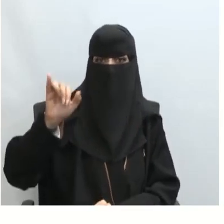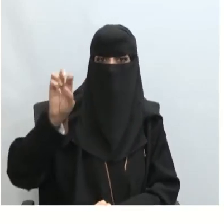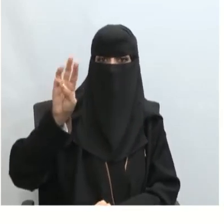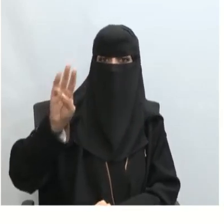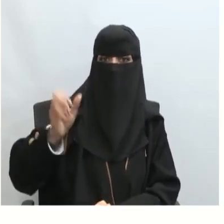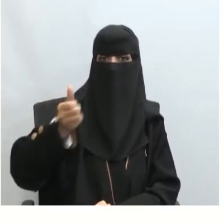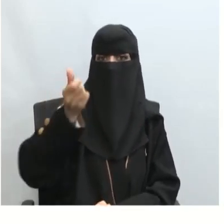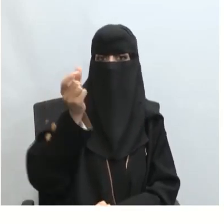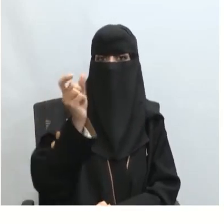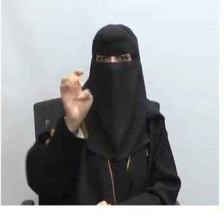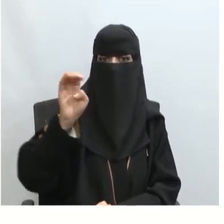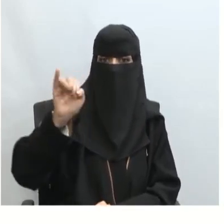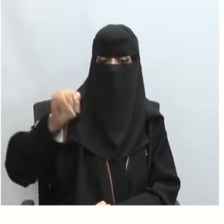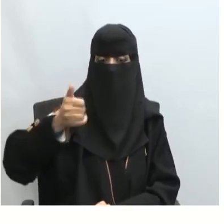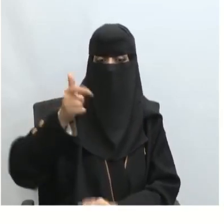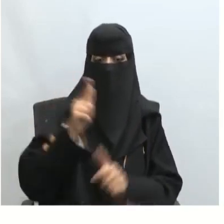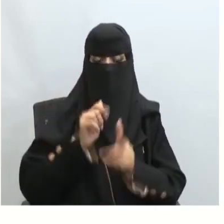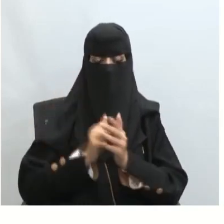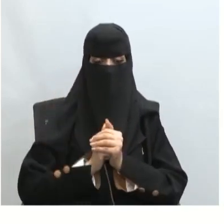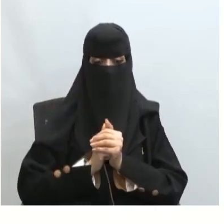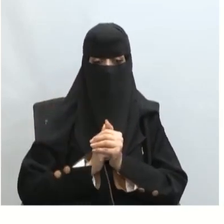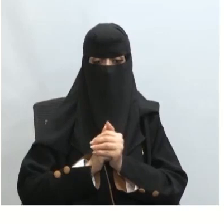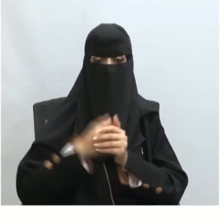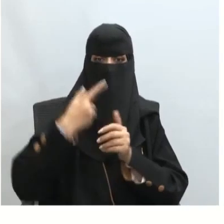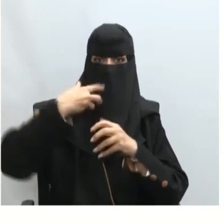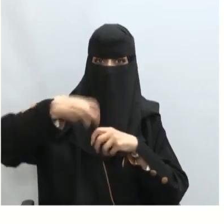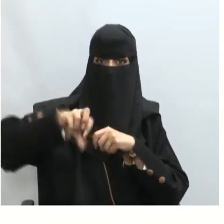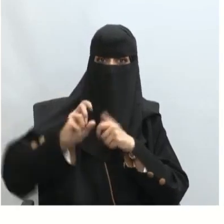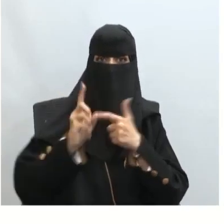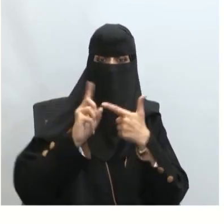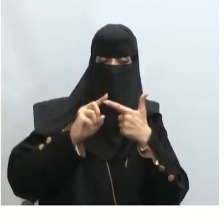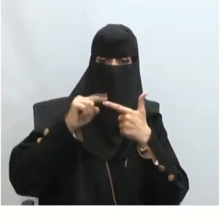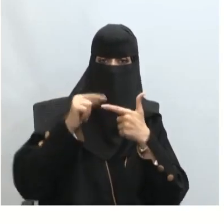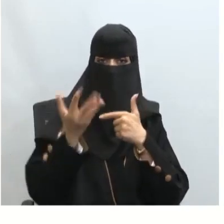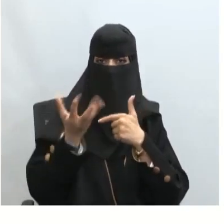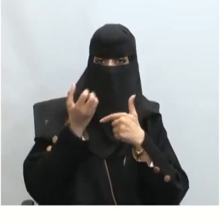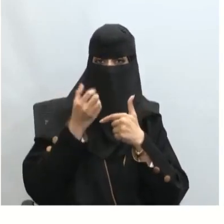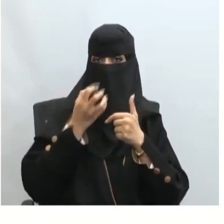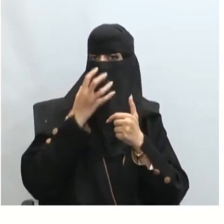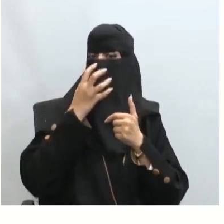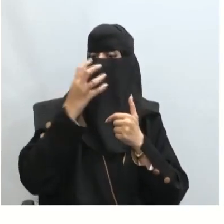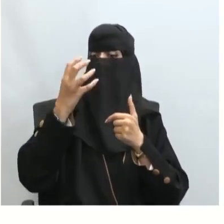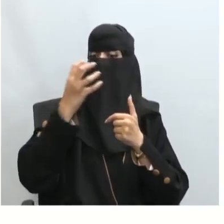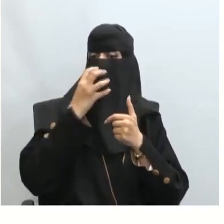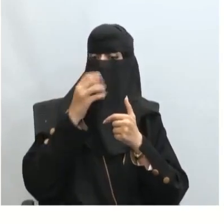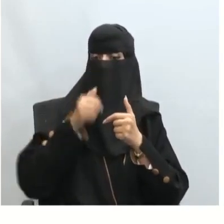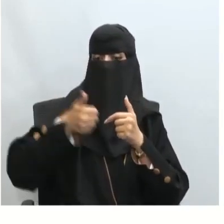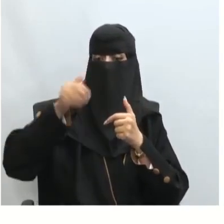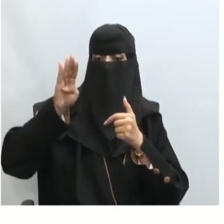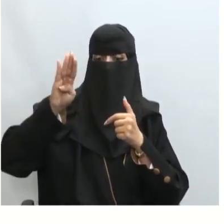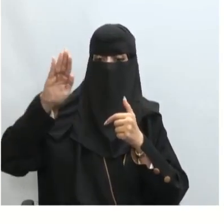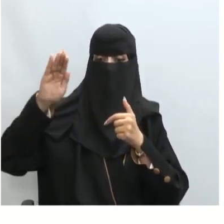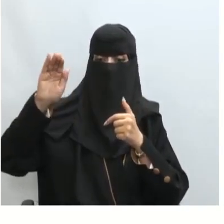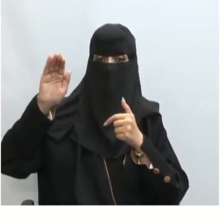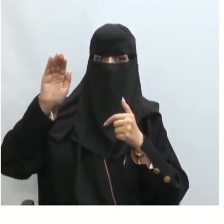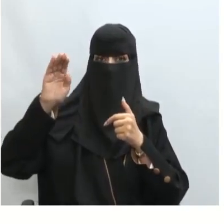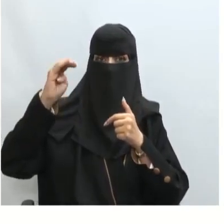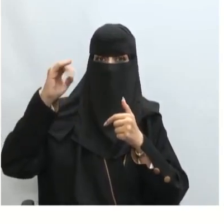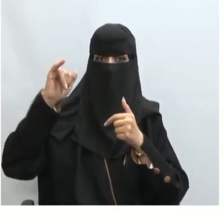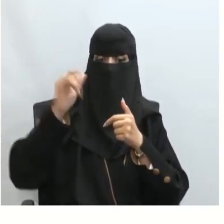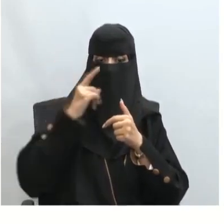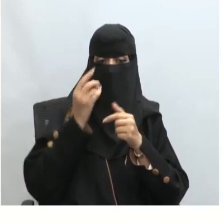او الفورمال ايضا النوع الثاني من الاكسدوك اكتساب اكسجين اكتساب اكسجين